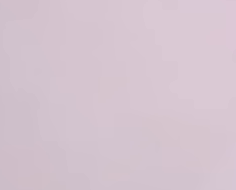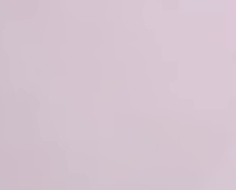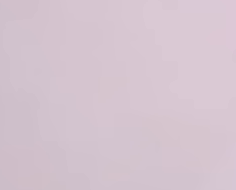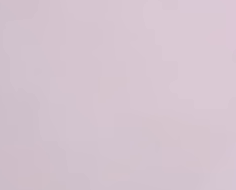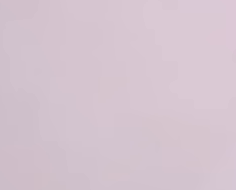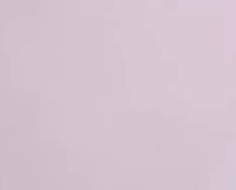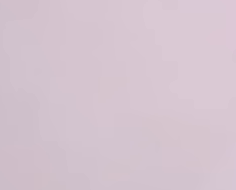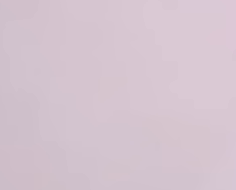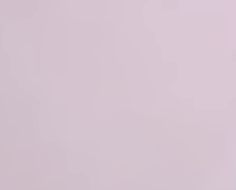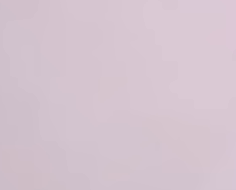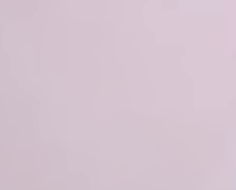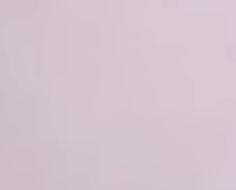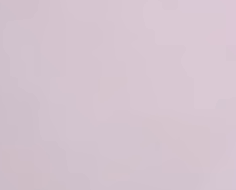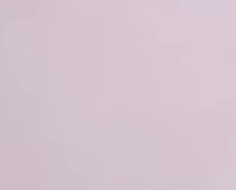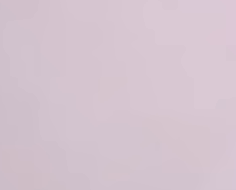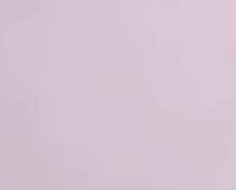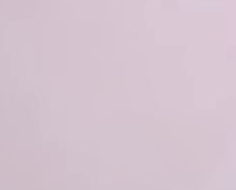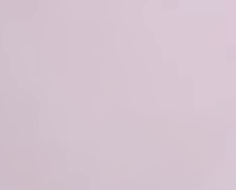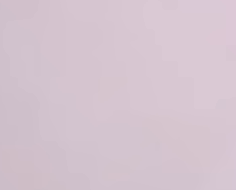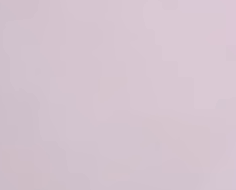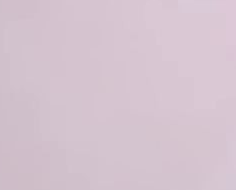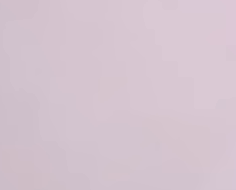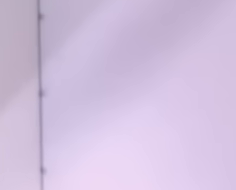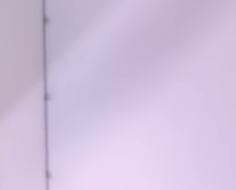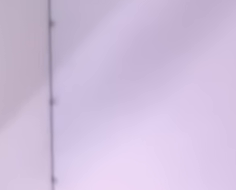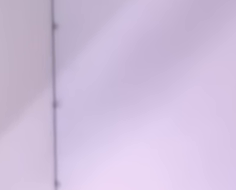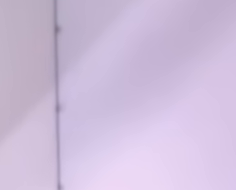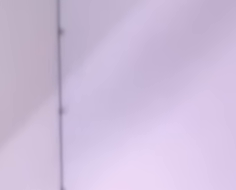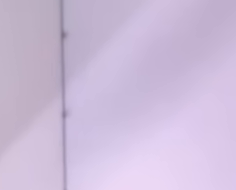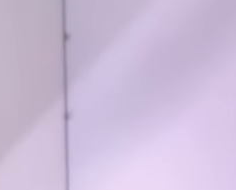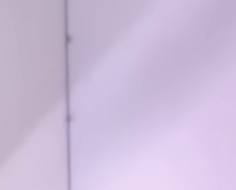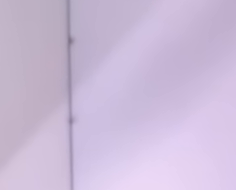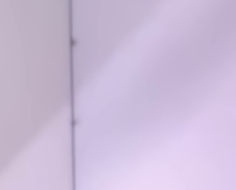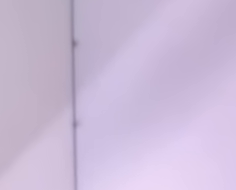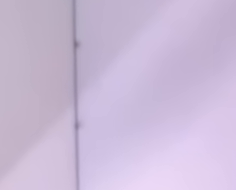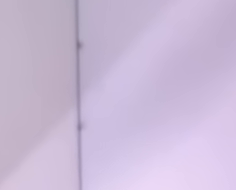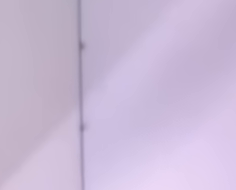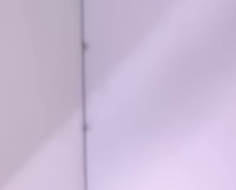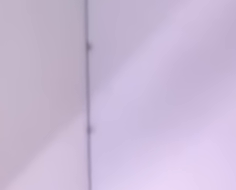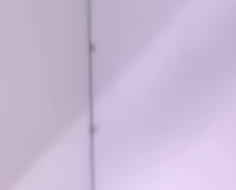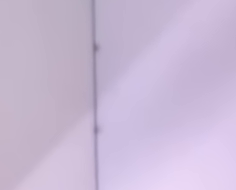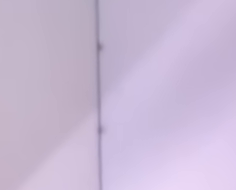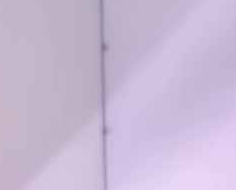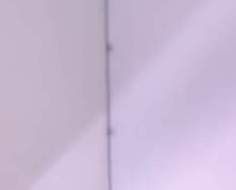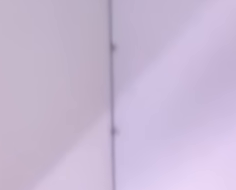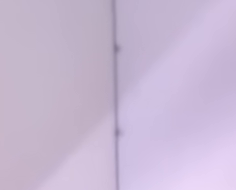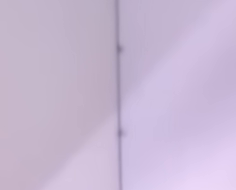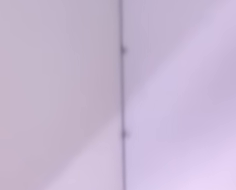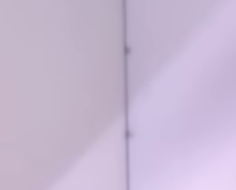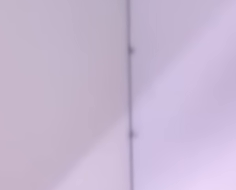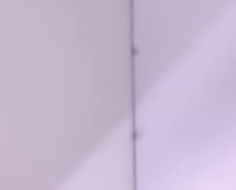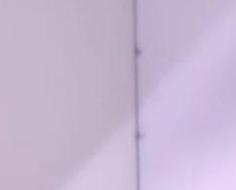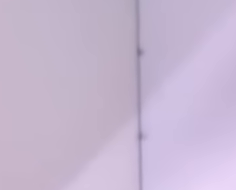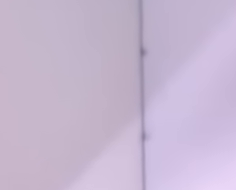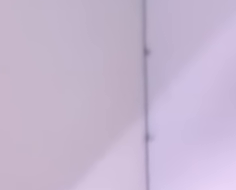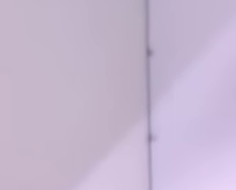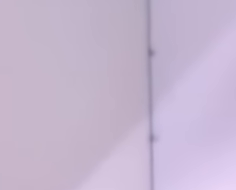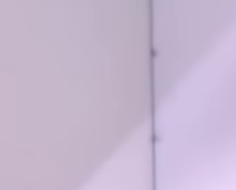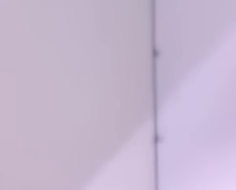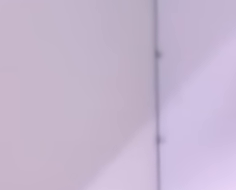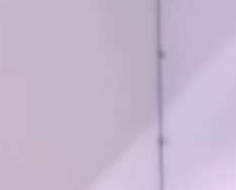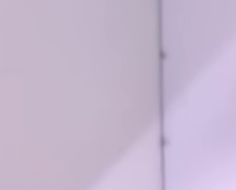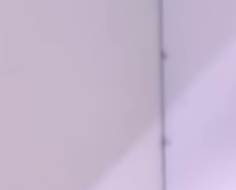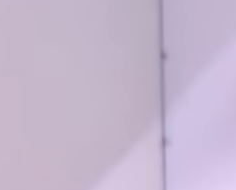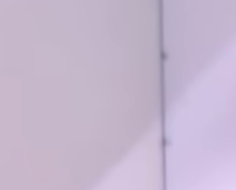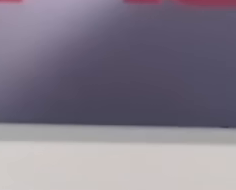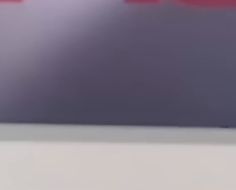nagpakilala namang retired army personnel. Nirelieve na sa pwesto ang pulis na pa-report na raw sa kanyang duty nang mahuli